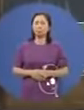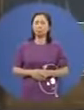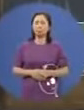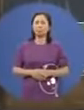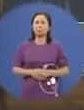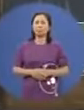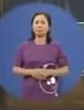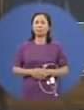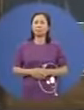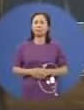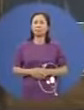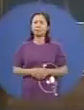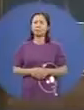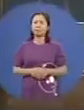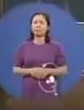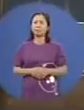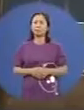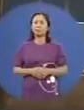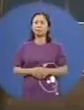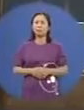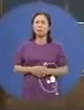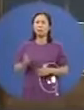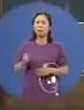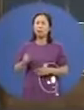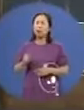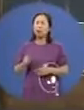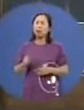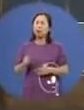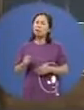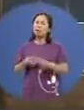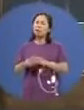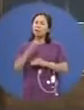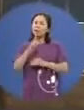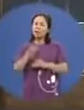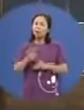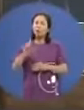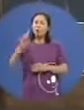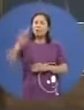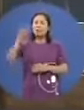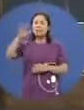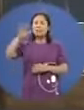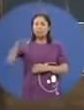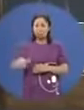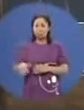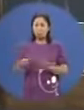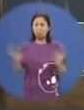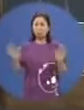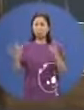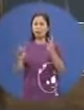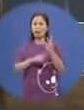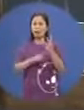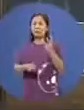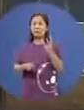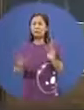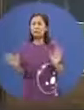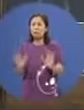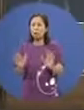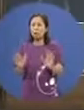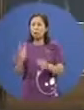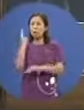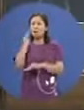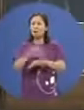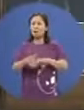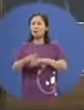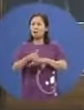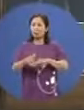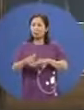い、 紀州三人子政策って後でご説明しますけど、 はい、 そういうようなことがちょっと効いてるかなという感じは